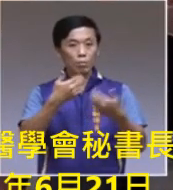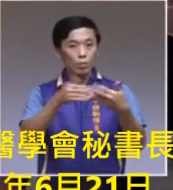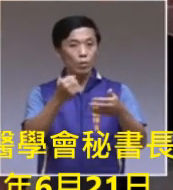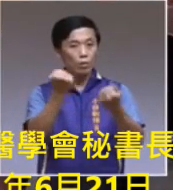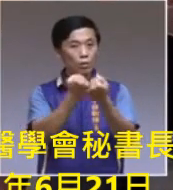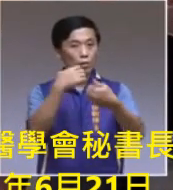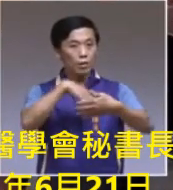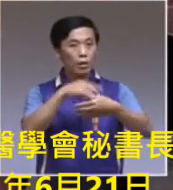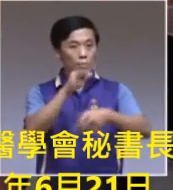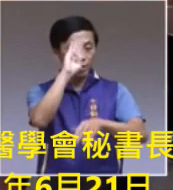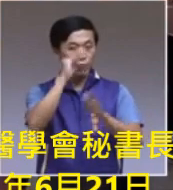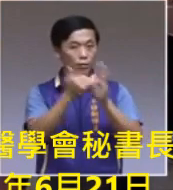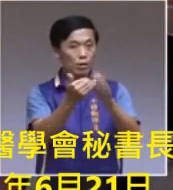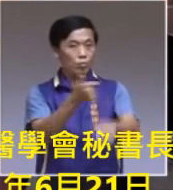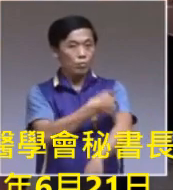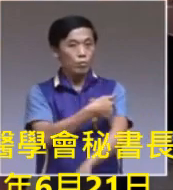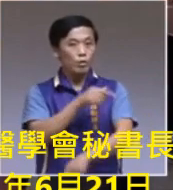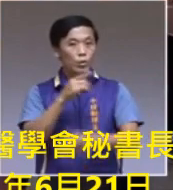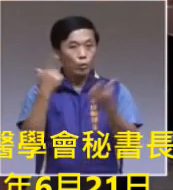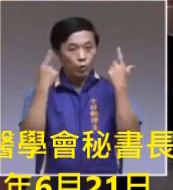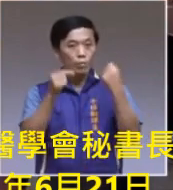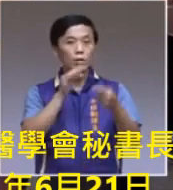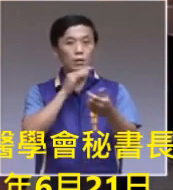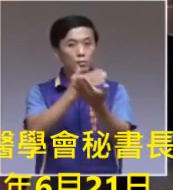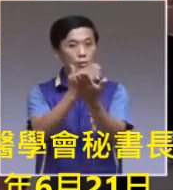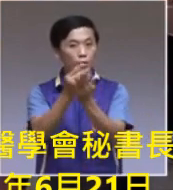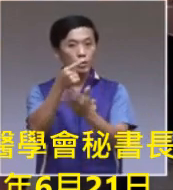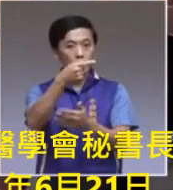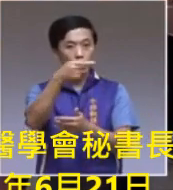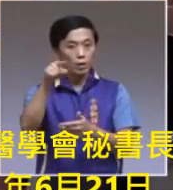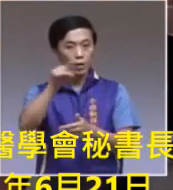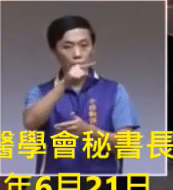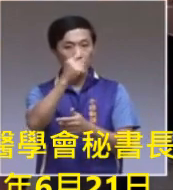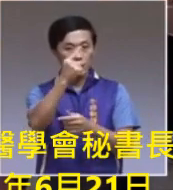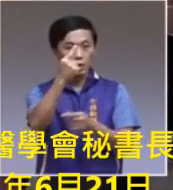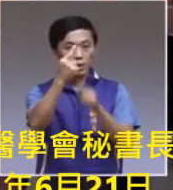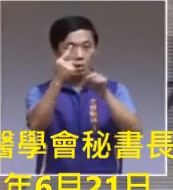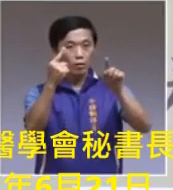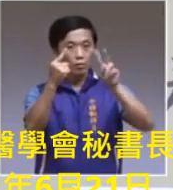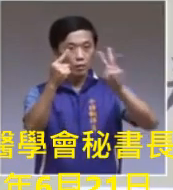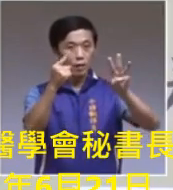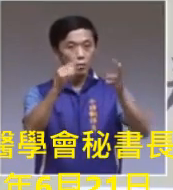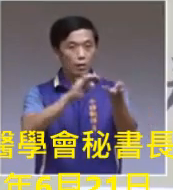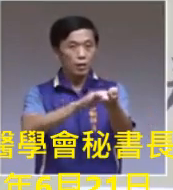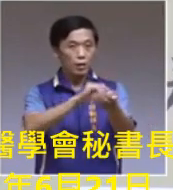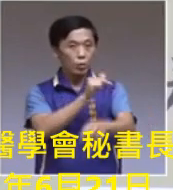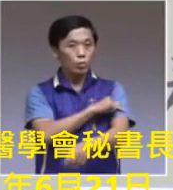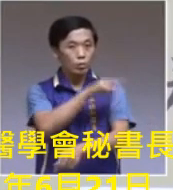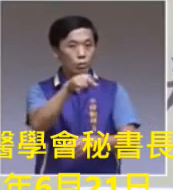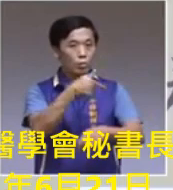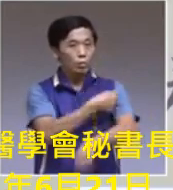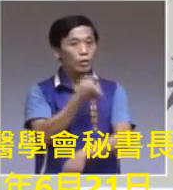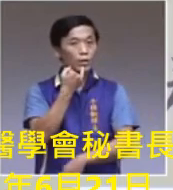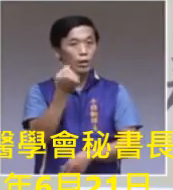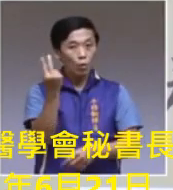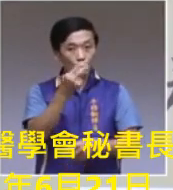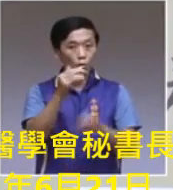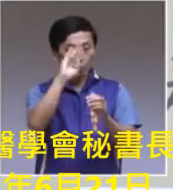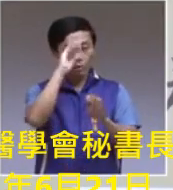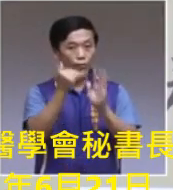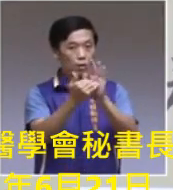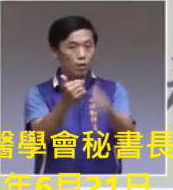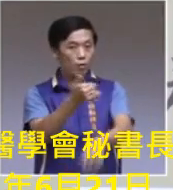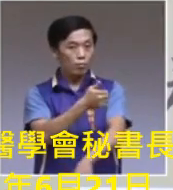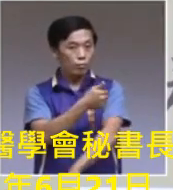苗原来是一到三类这个医护同仁这个可以施打一到或者是防疫人员。那我